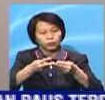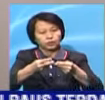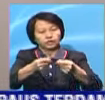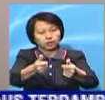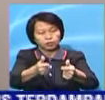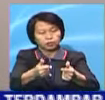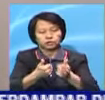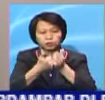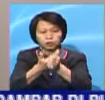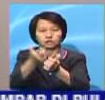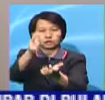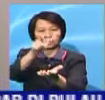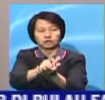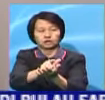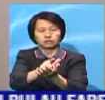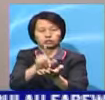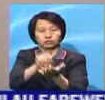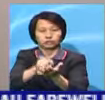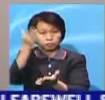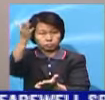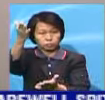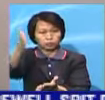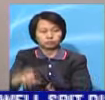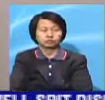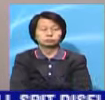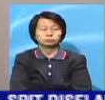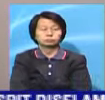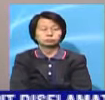lancar. Ikuti laporan wartawan Azimah Kasim.